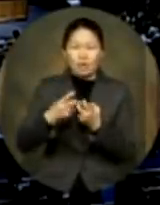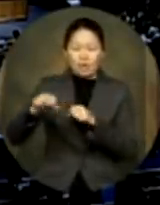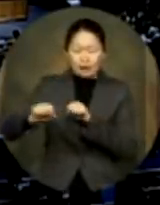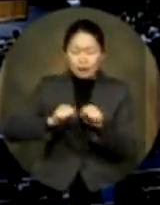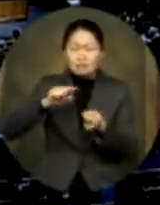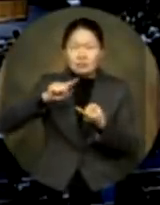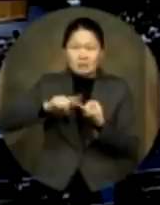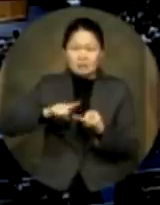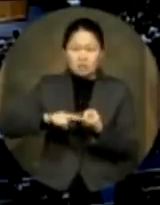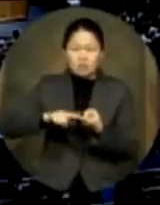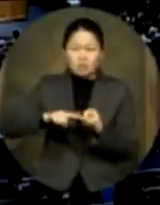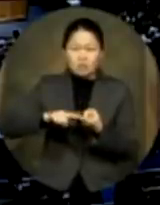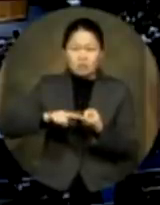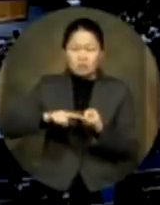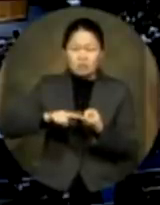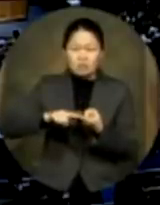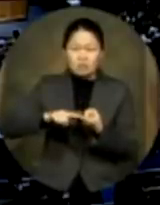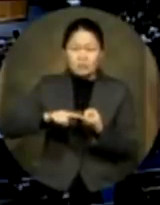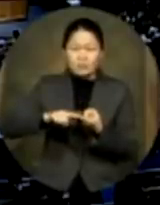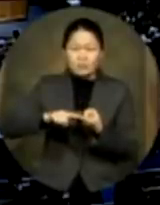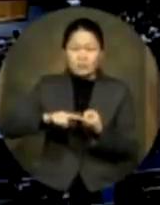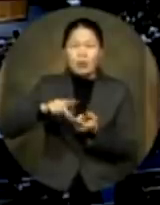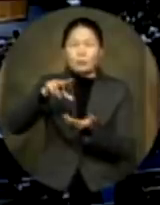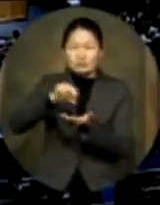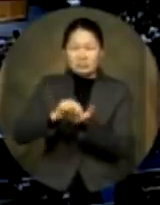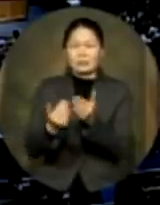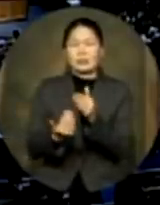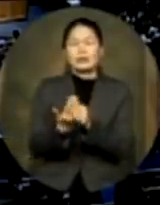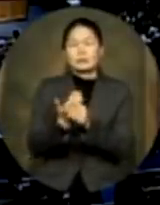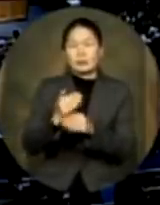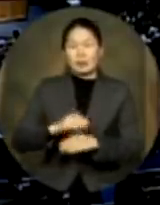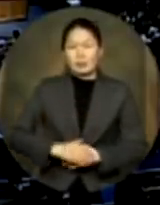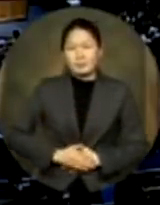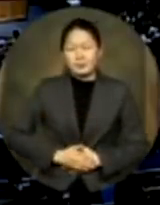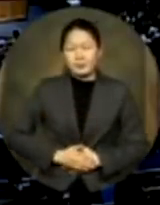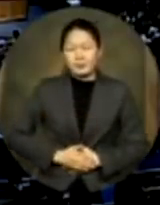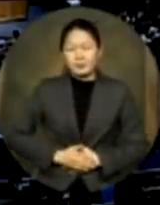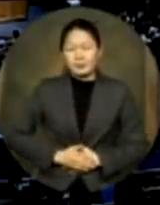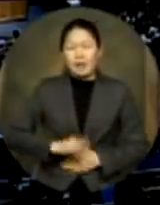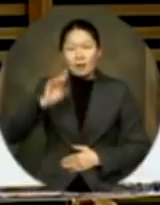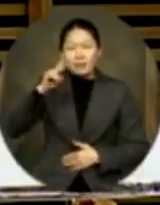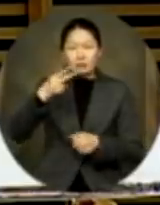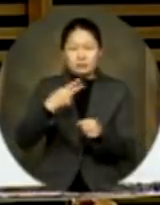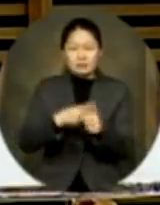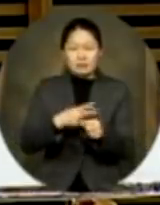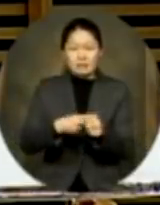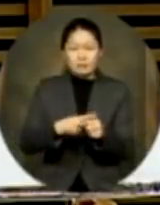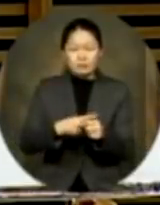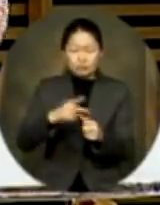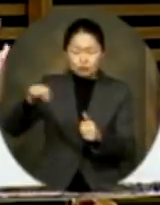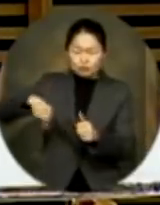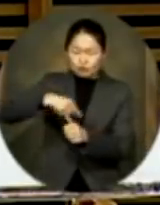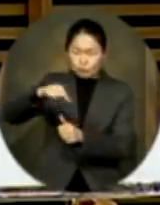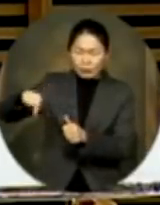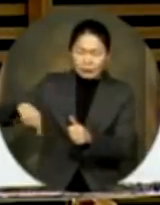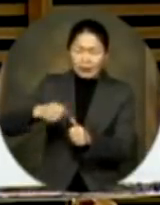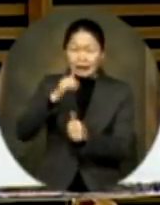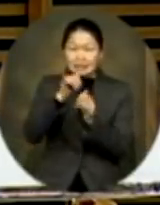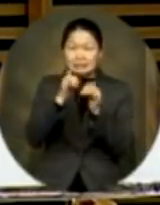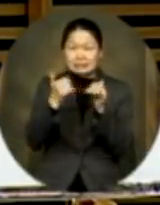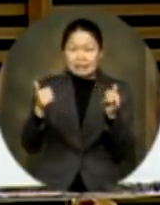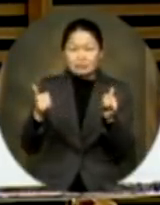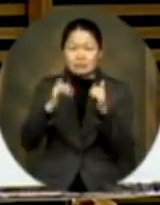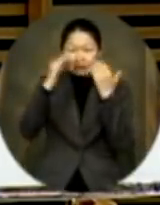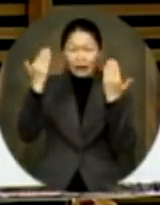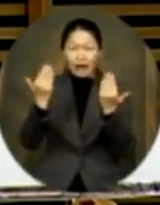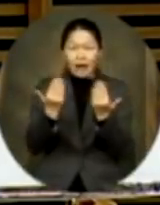대해서는 문제가 생긴 겁니다 사도바울 주변에 있는 사람들은 다 아